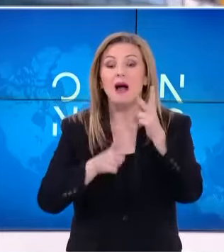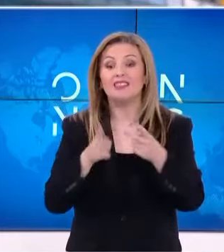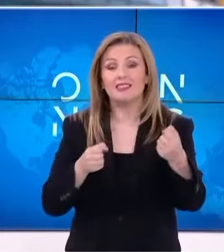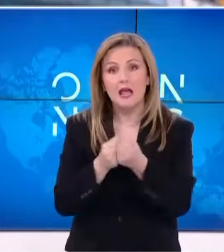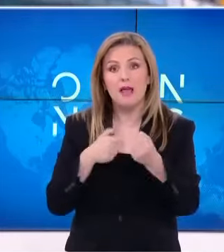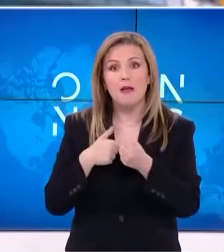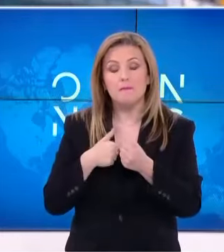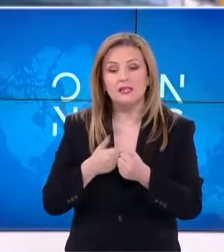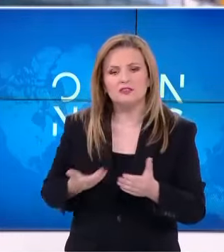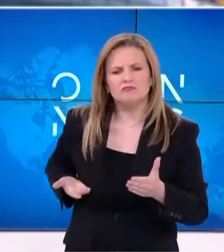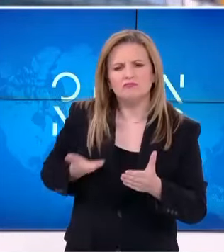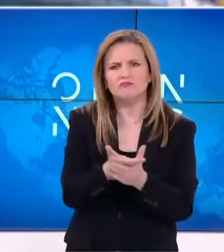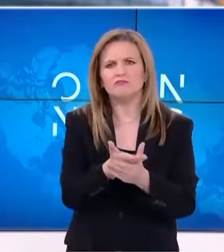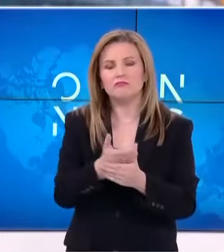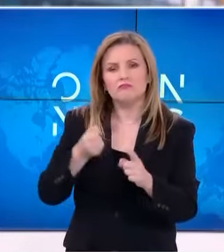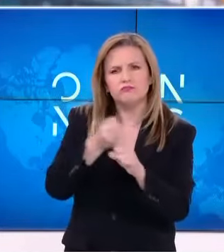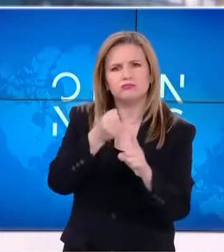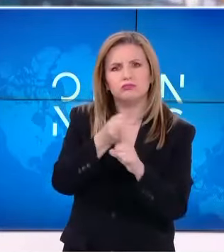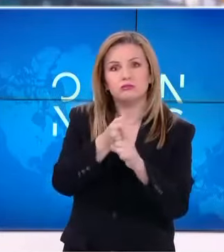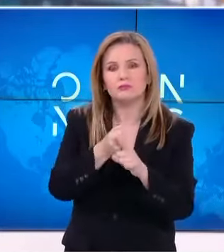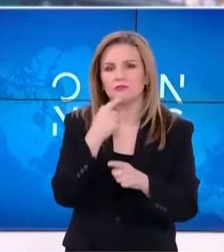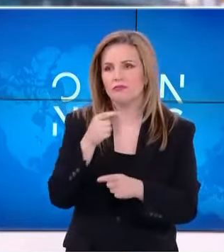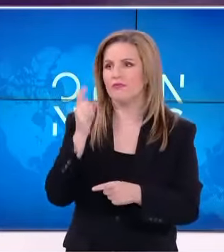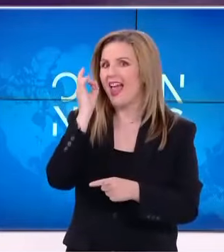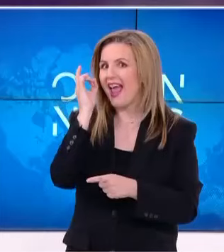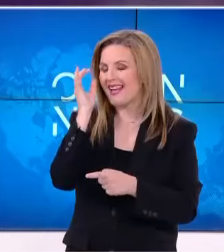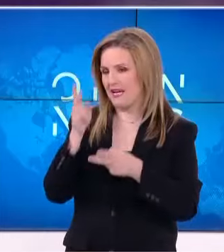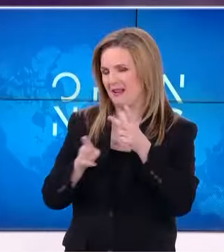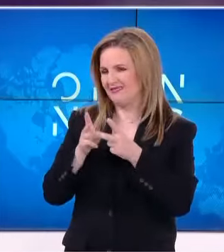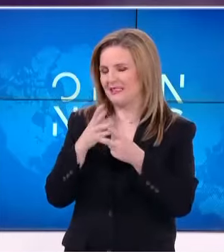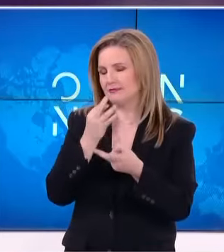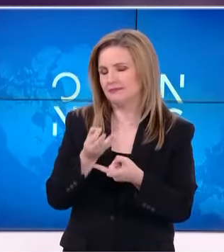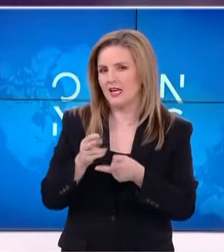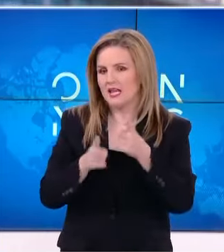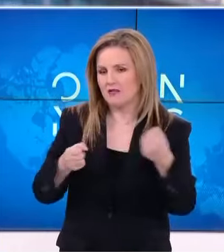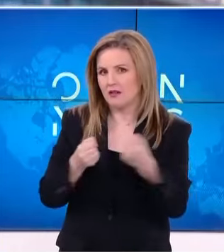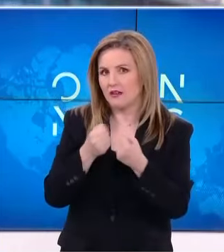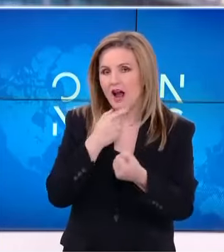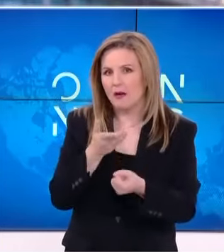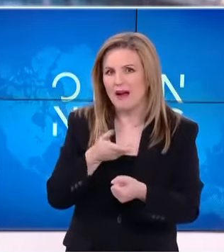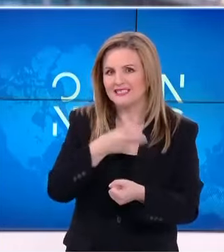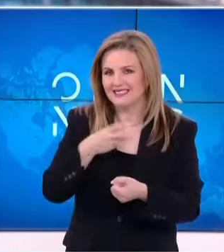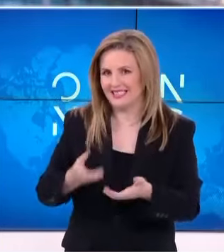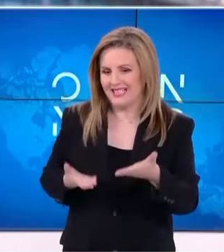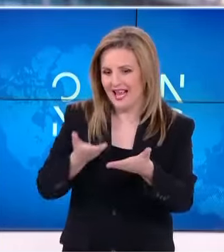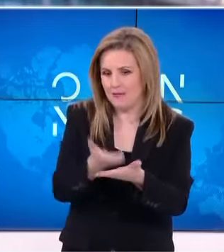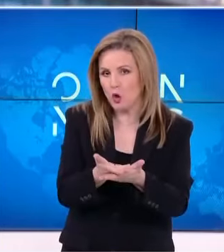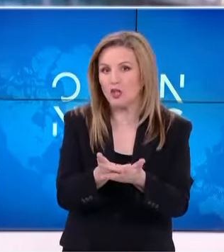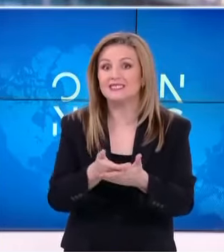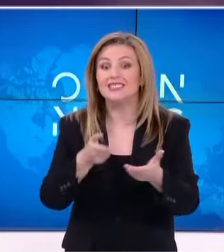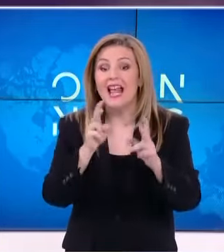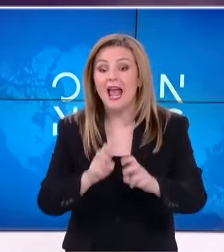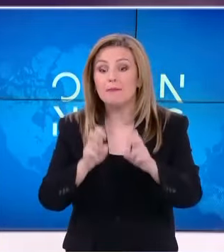πς ναι μιας και αναφέρεστε τώρα στο έγκλημα των τεμπών καταλαβα ότι αν τελικά ο συριζα καταθέσει αίτημα για σύσταση προανακριτικής α θα το